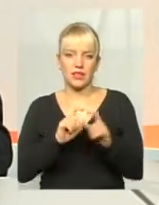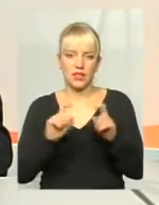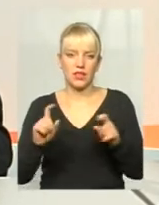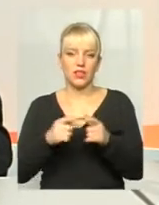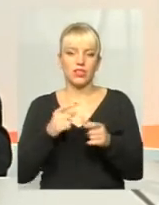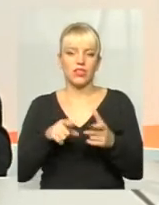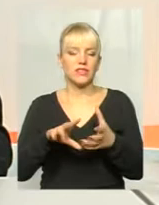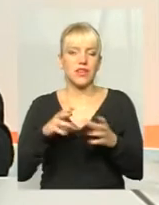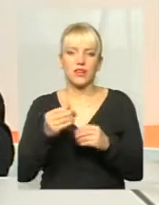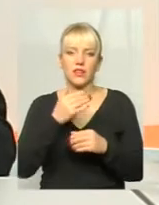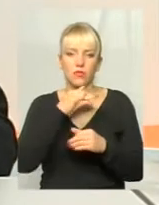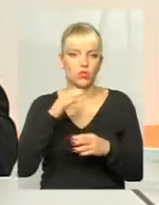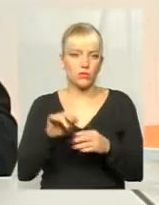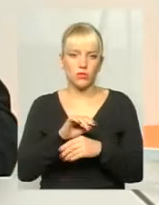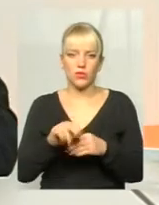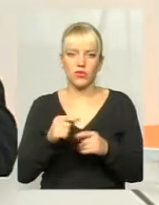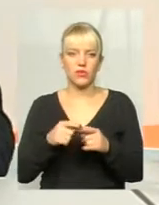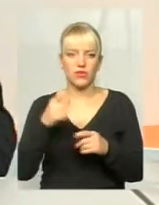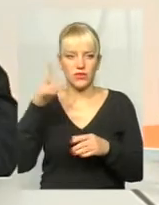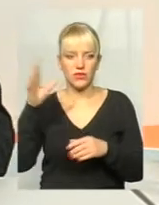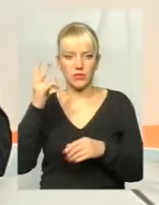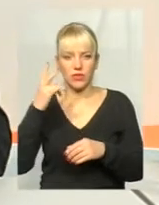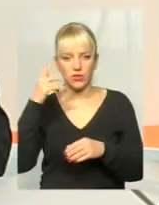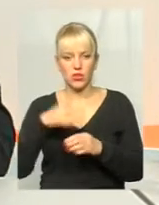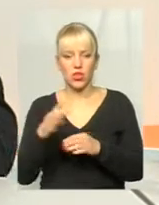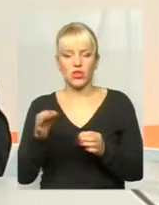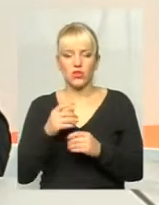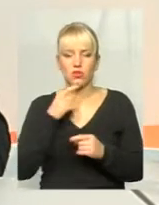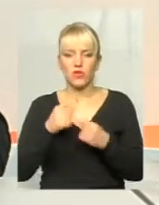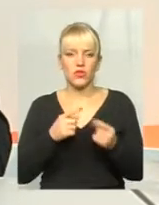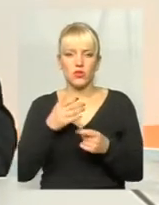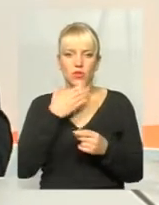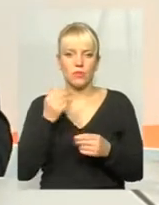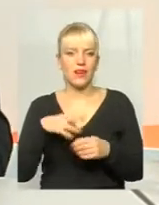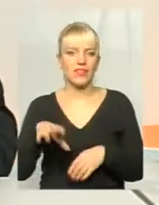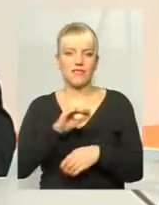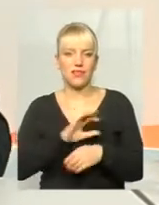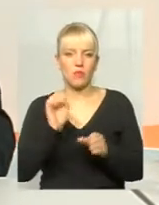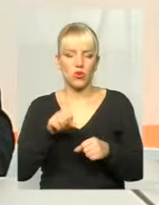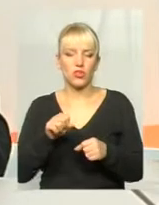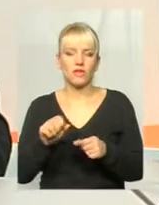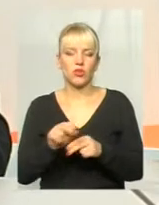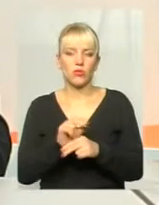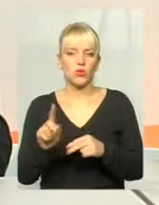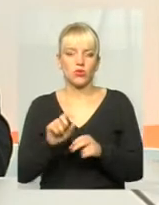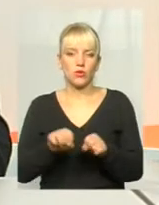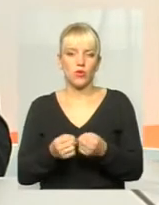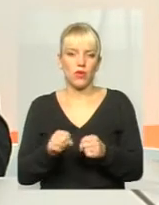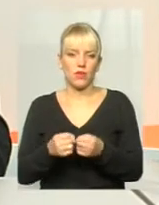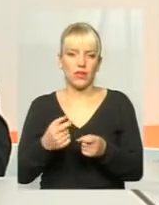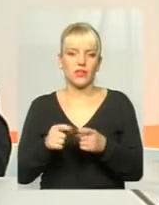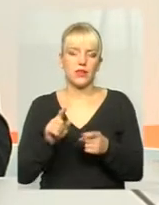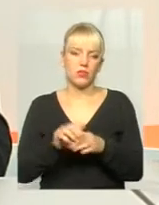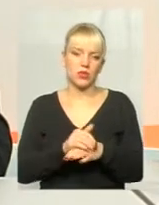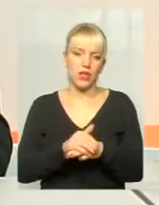Ну, всі ж повинні розуміти, нічого вічного немає і не все можна відремонтувати, то, що поламалося. Тому, будь ласка,